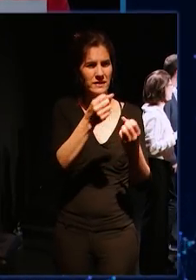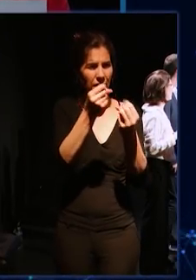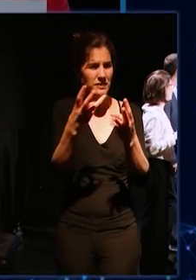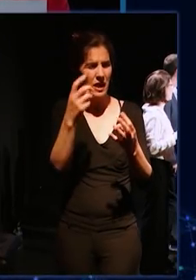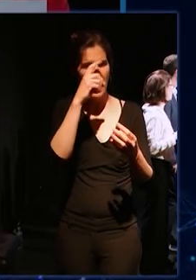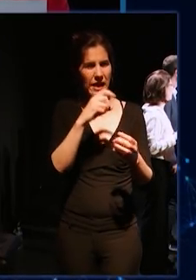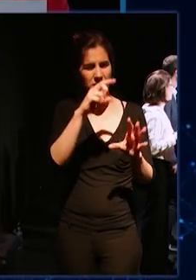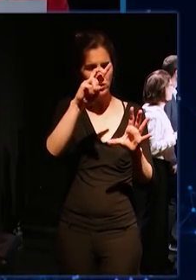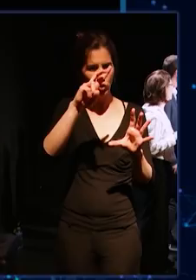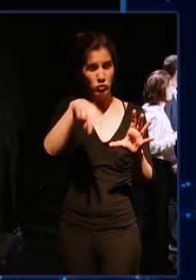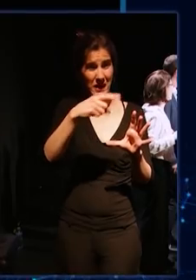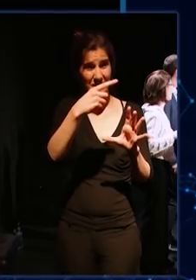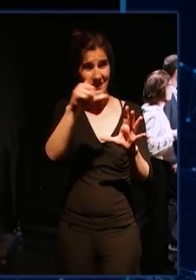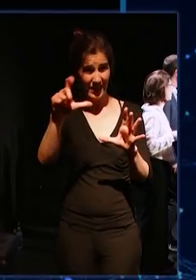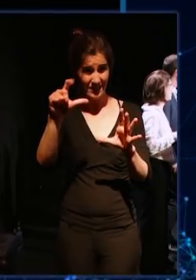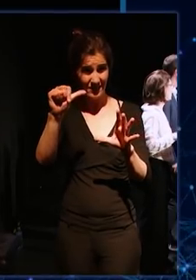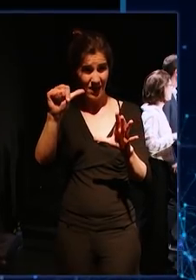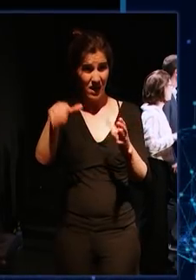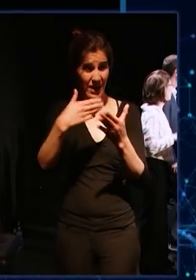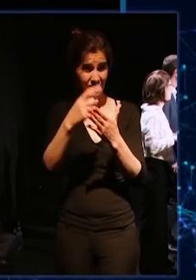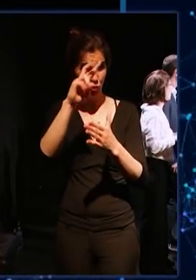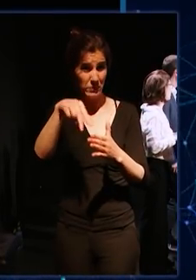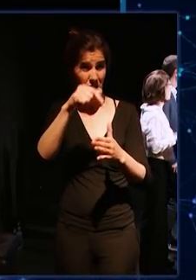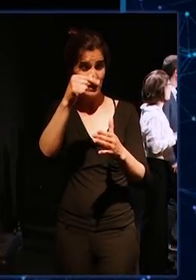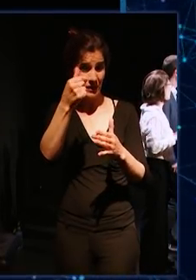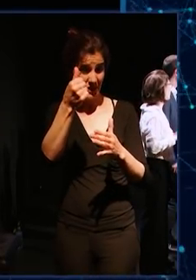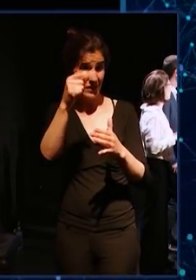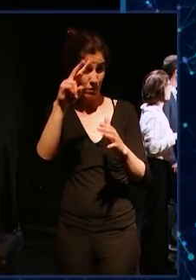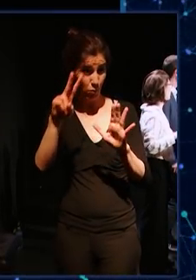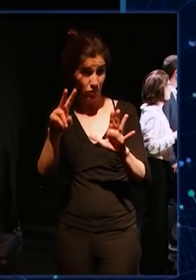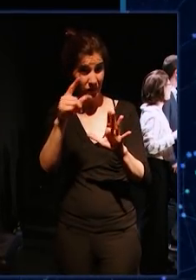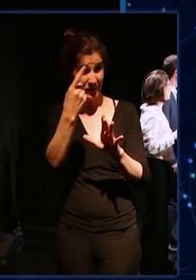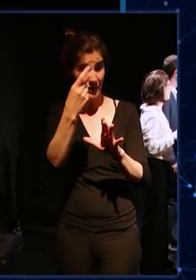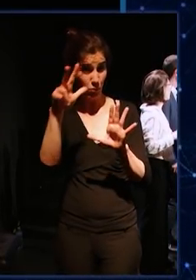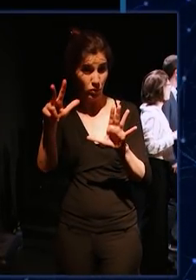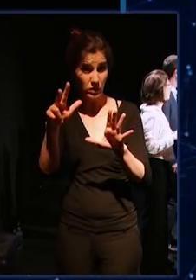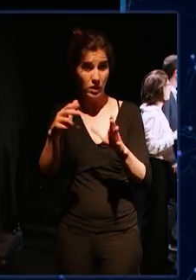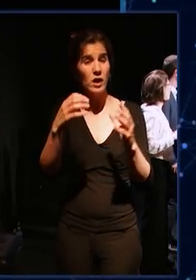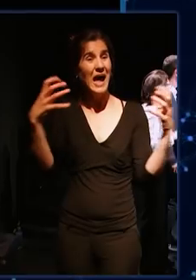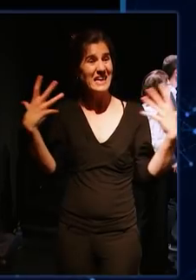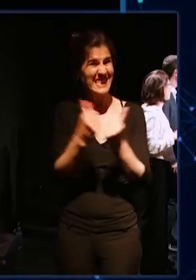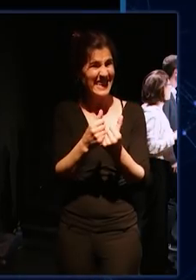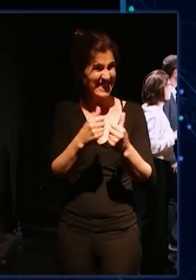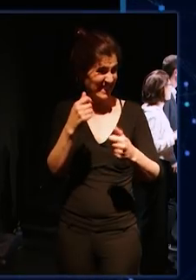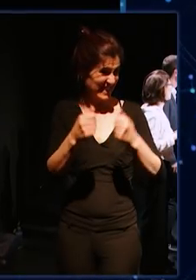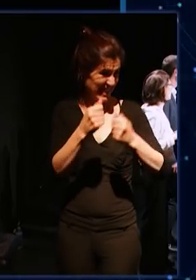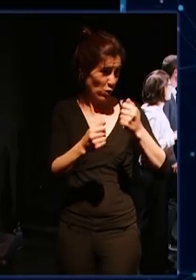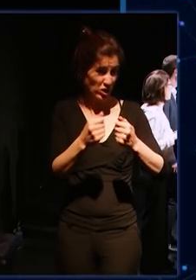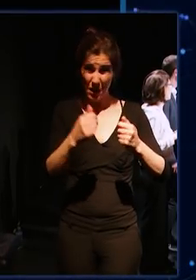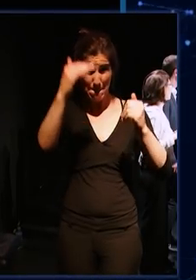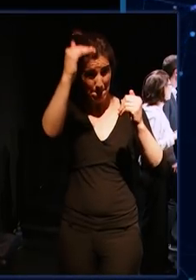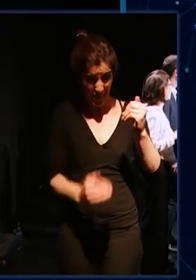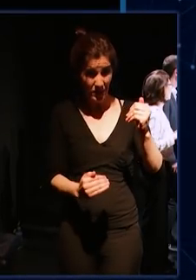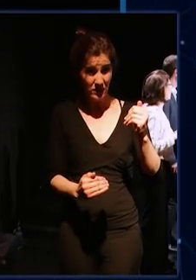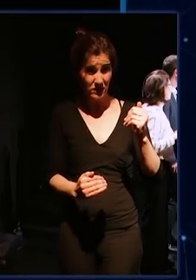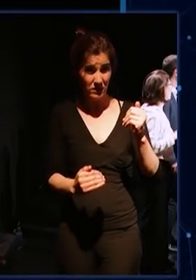i 2018 han sigut els anys, des del 2011, on menys accidents de trànsit hi ha hagut a Cardedeu. En el 2018 hi van